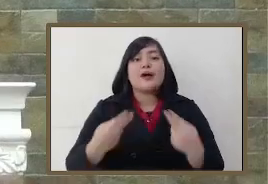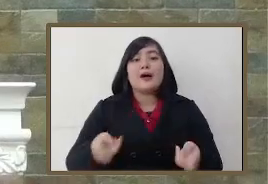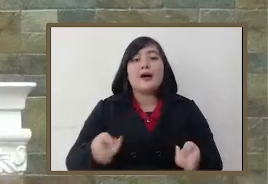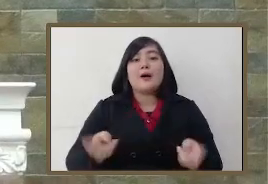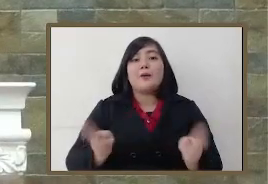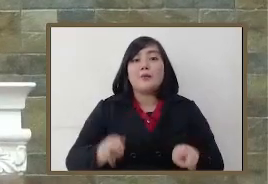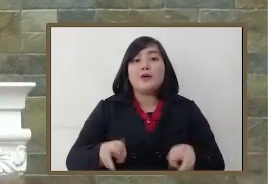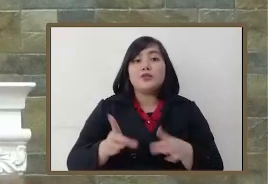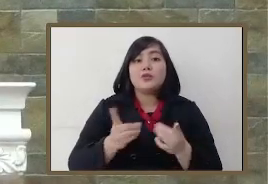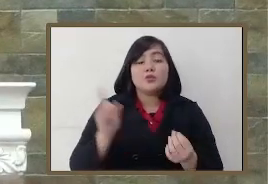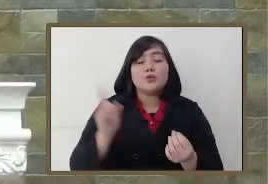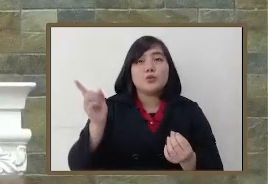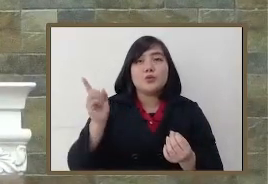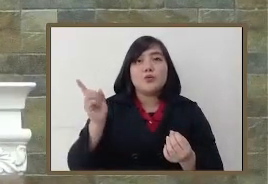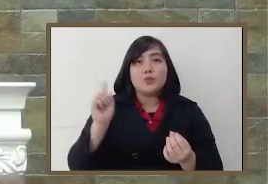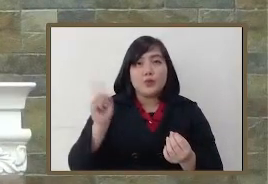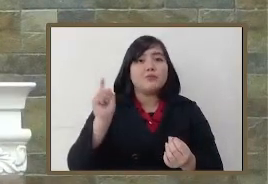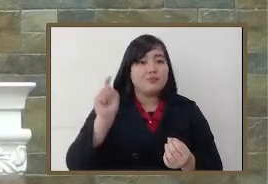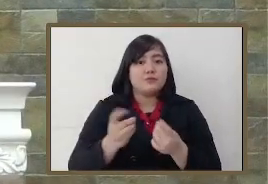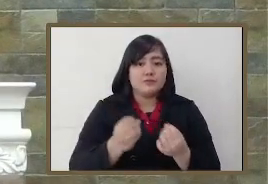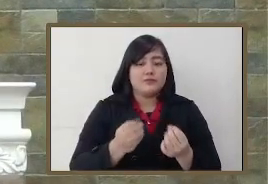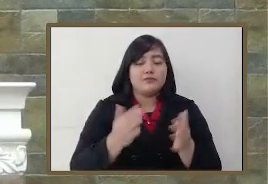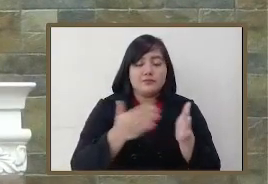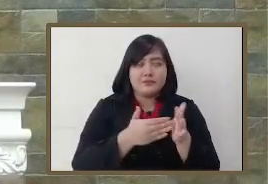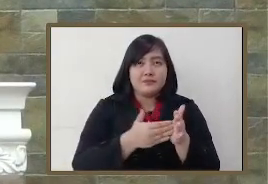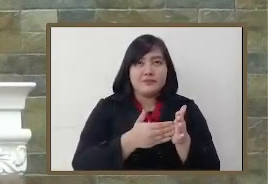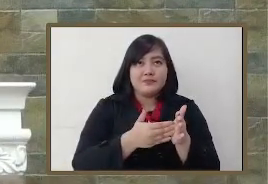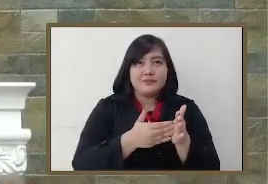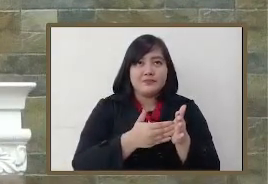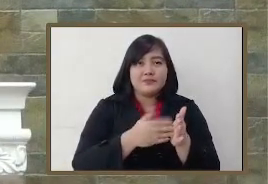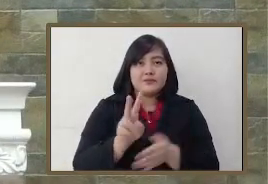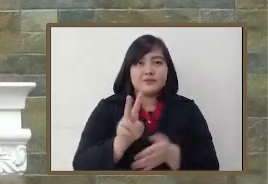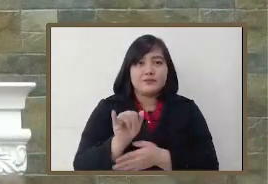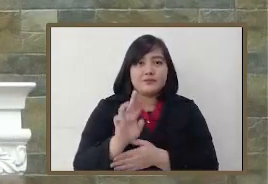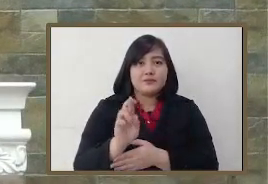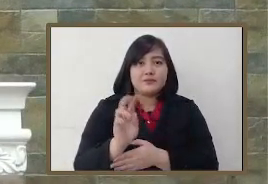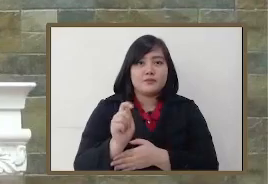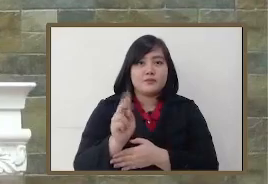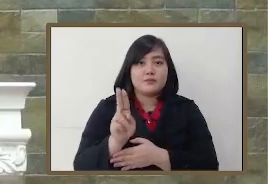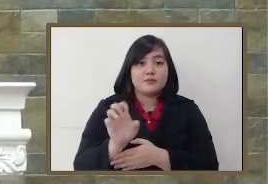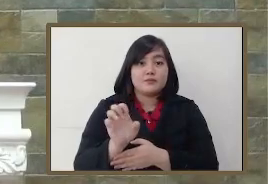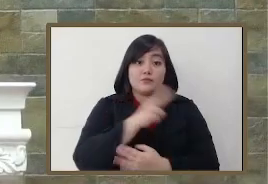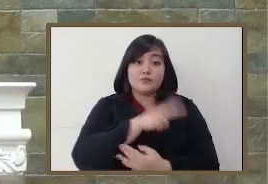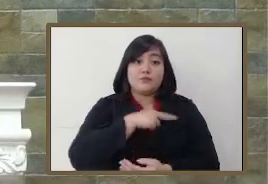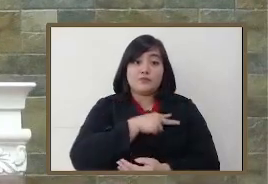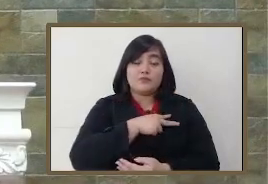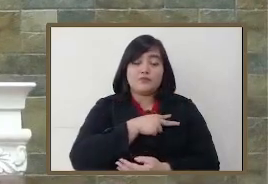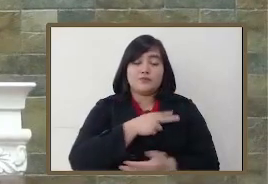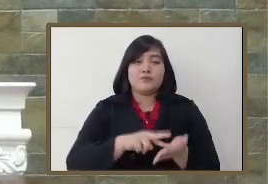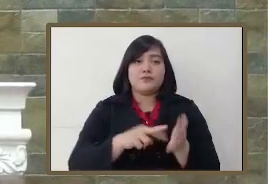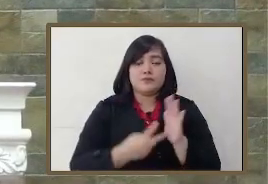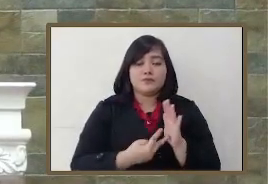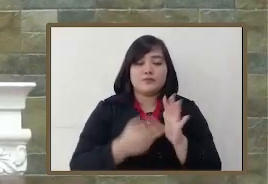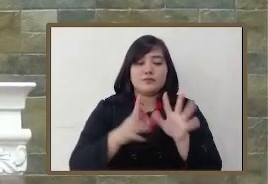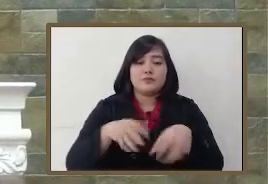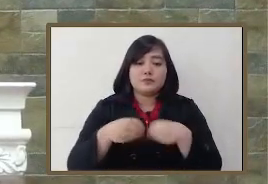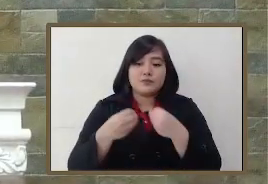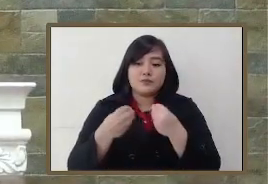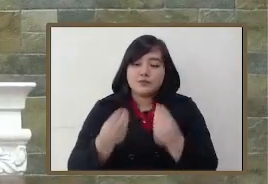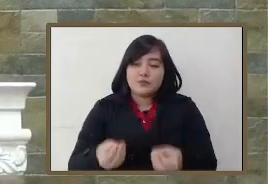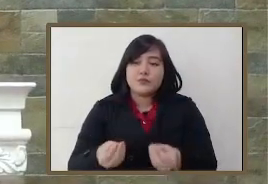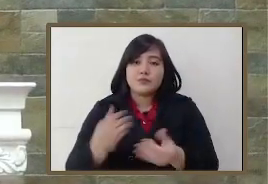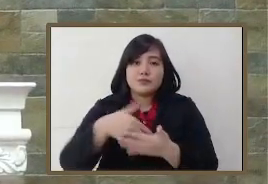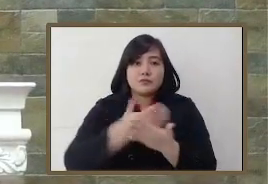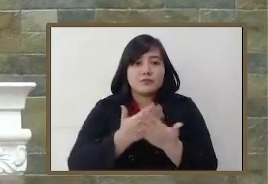do. Alright? One more time. Virtue is giving